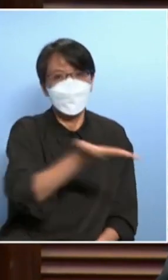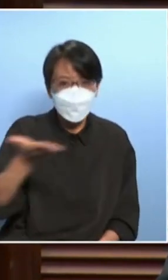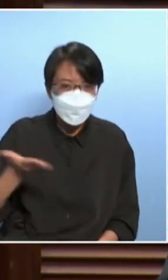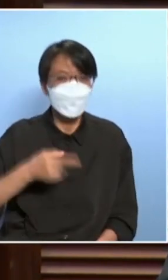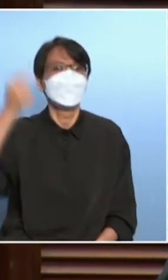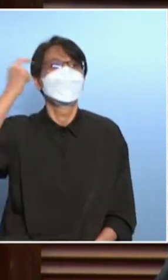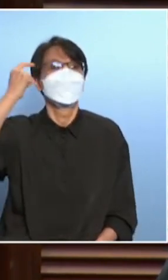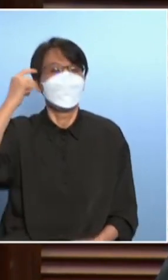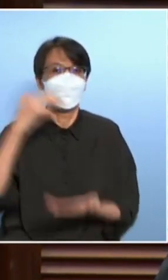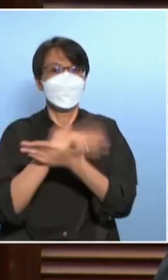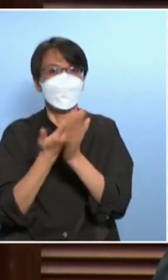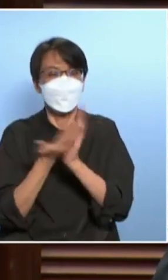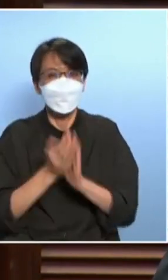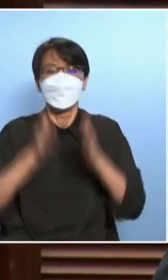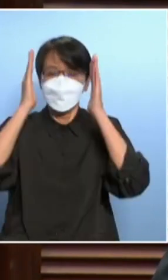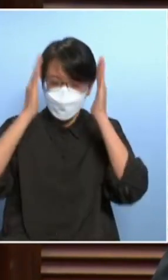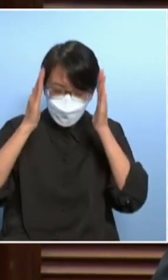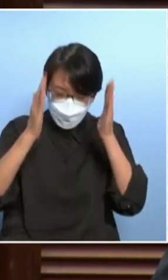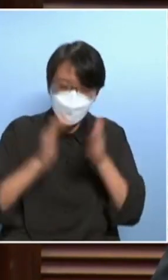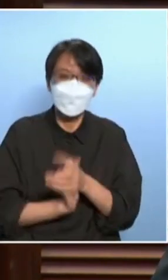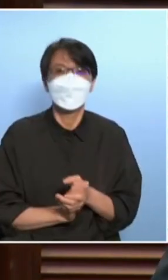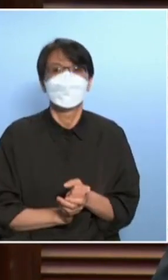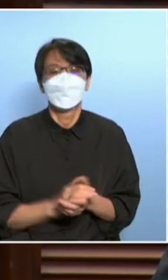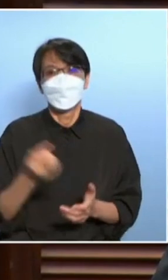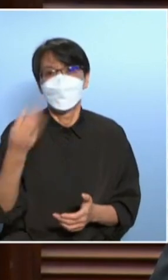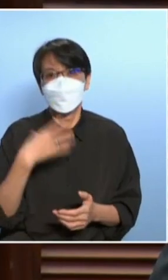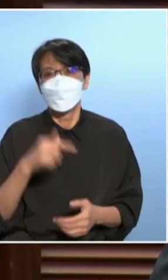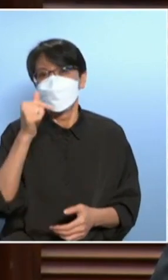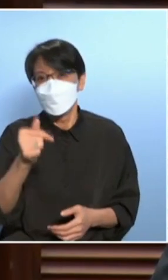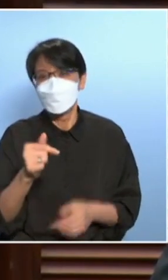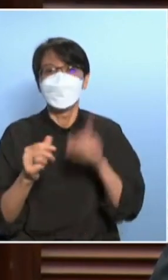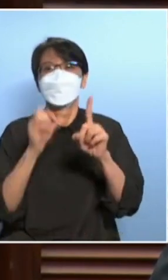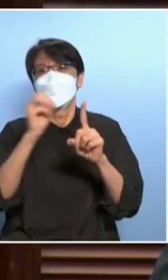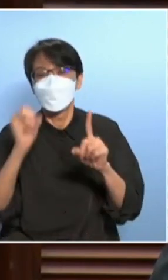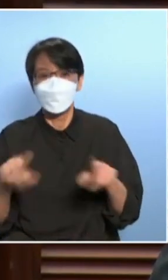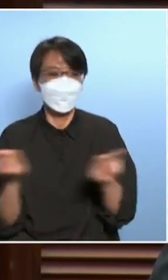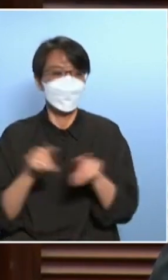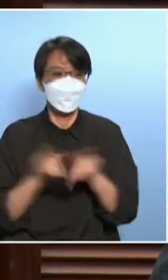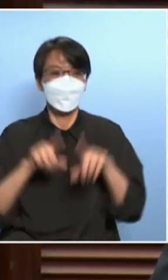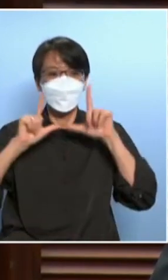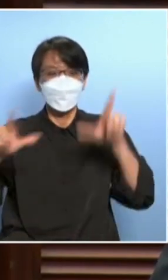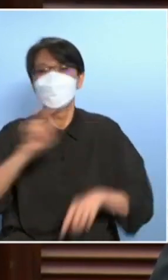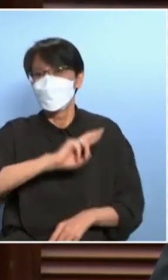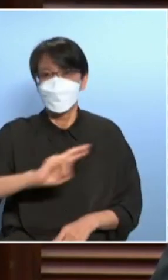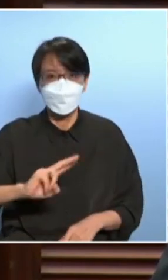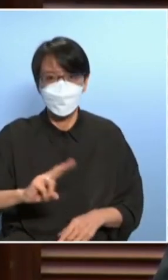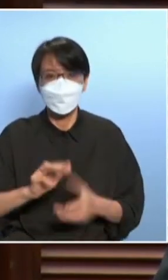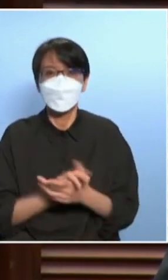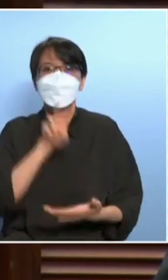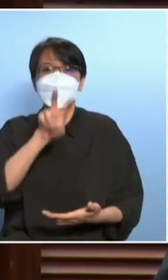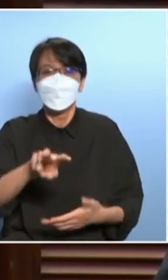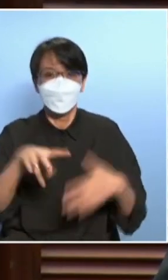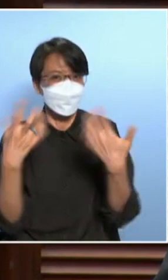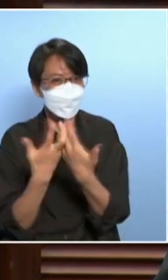唔同嘅行業。都關注了我你問我10次100次，我而家個答案都話俾你聽，我哋會睇數